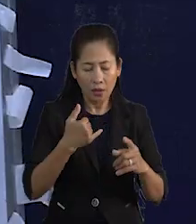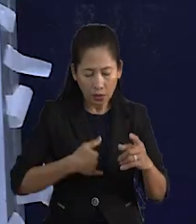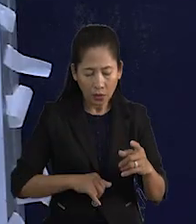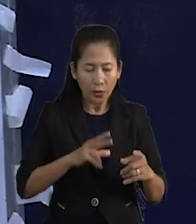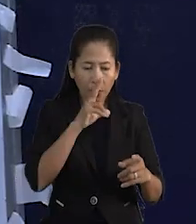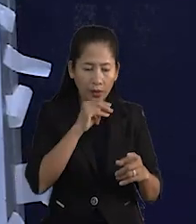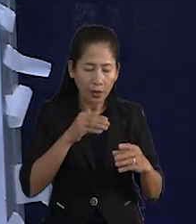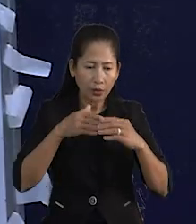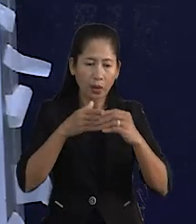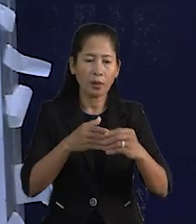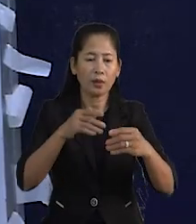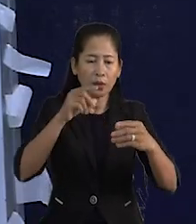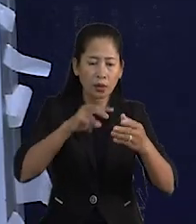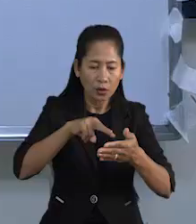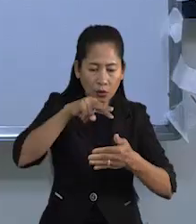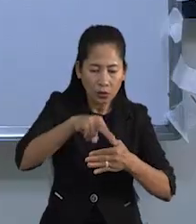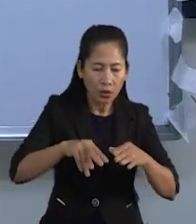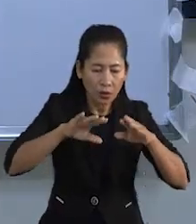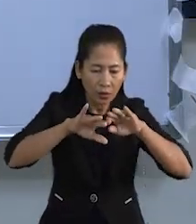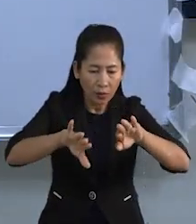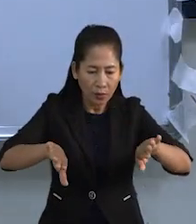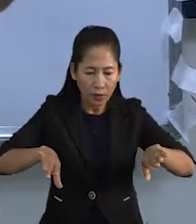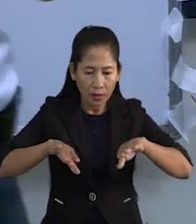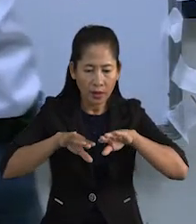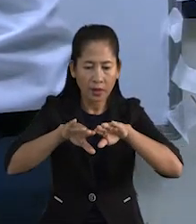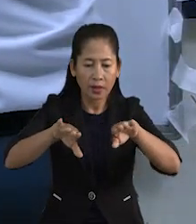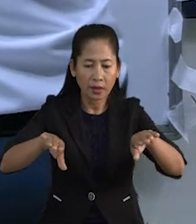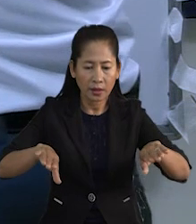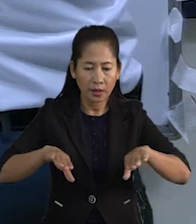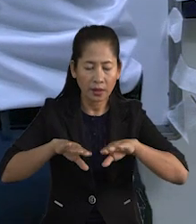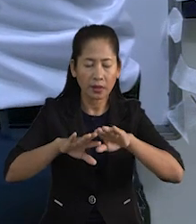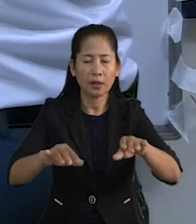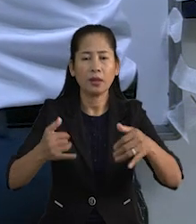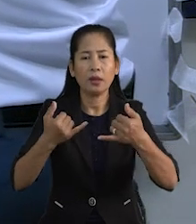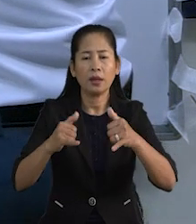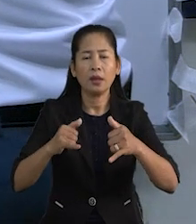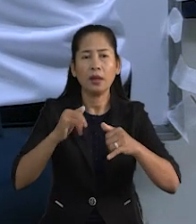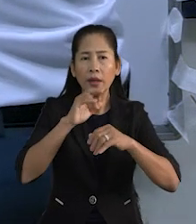នទានាំគ្នាចុះហែលទឹកលេងកំសាន្តបាទកូ